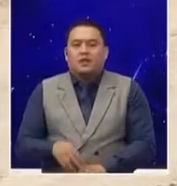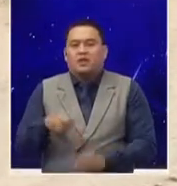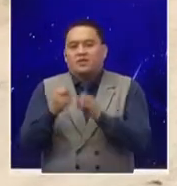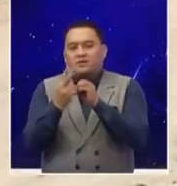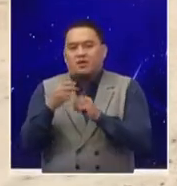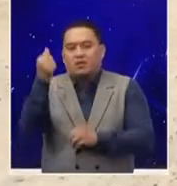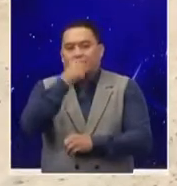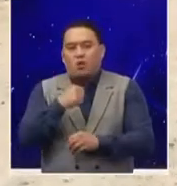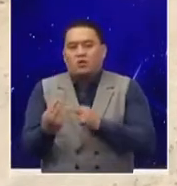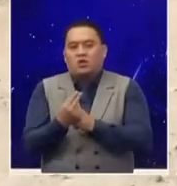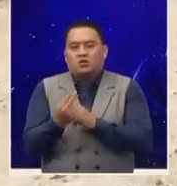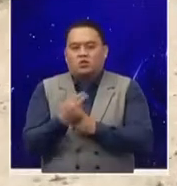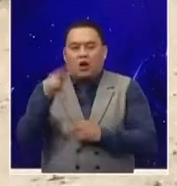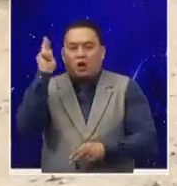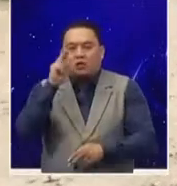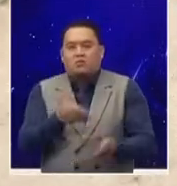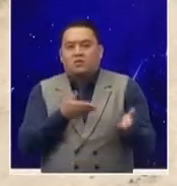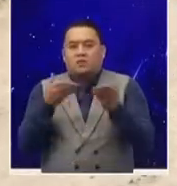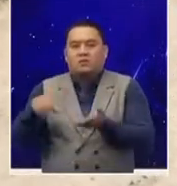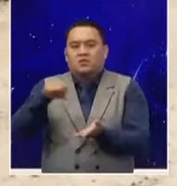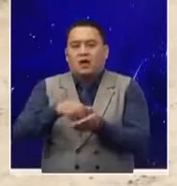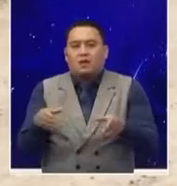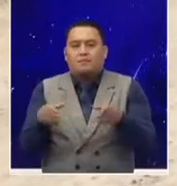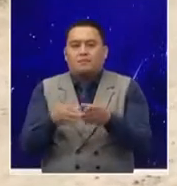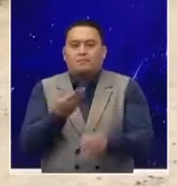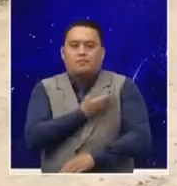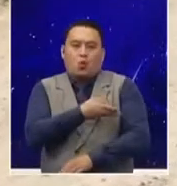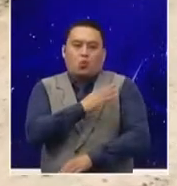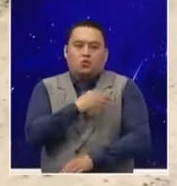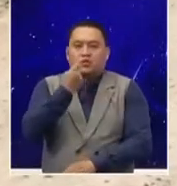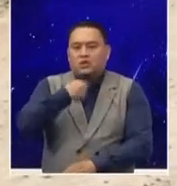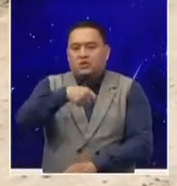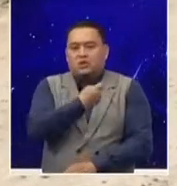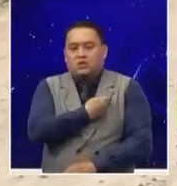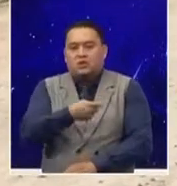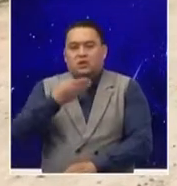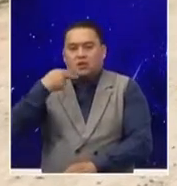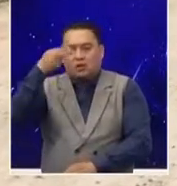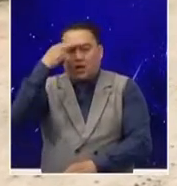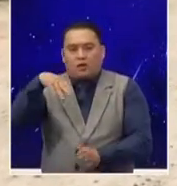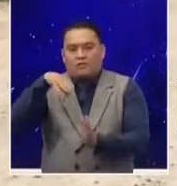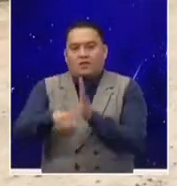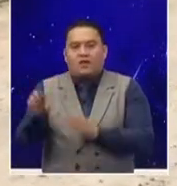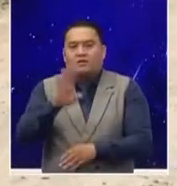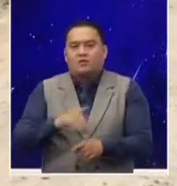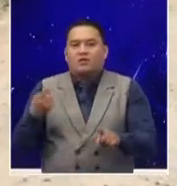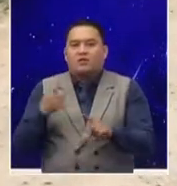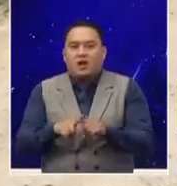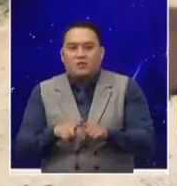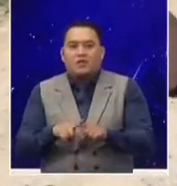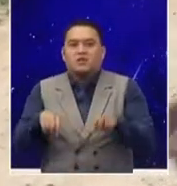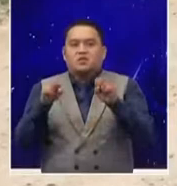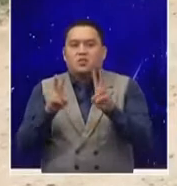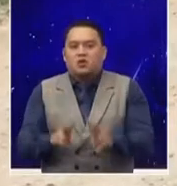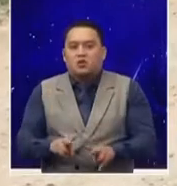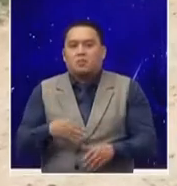2012 года изучаю все это. Пригласил представитель компании Польши и Италии, чтобы внедрить у себя самые передовые европейские технологии.